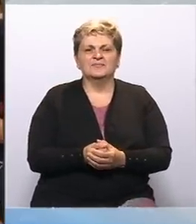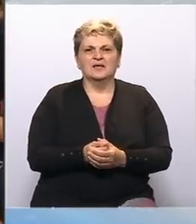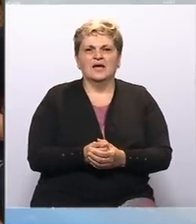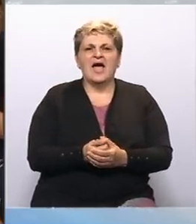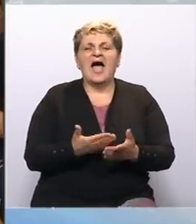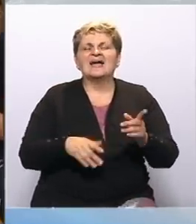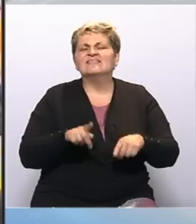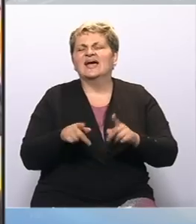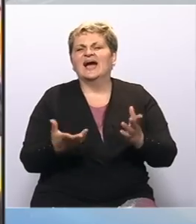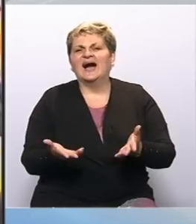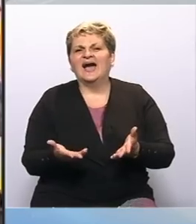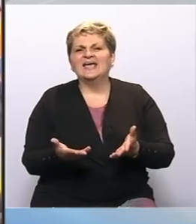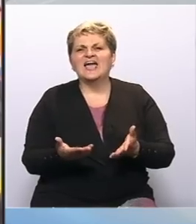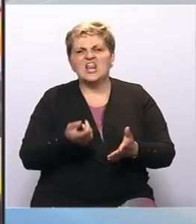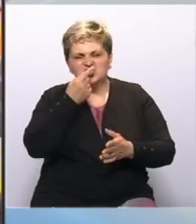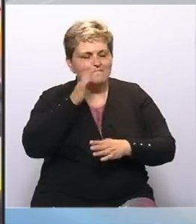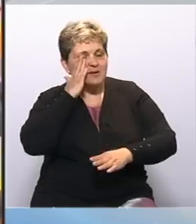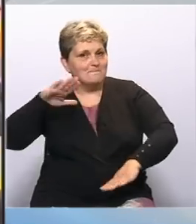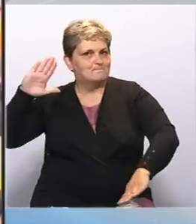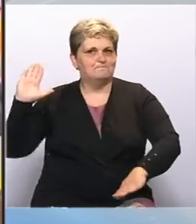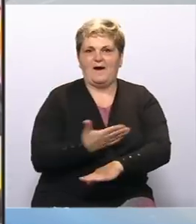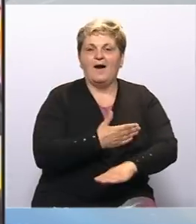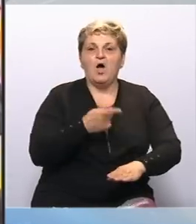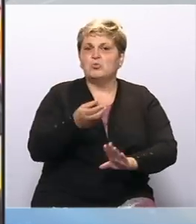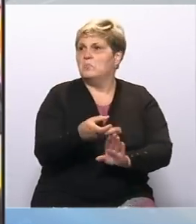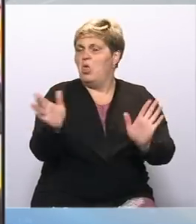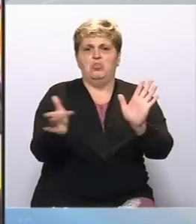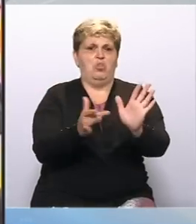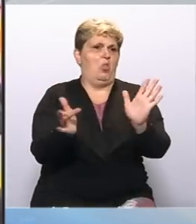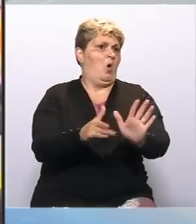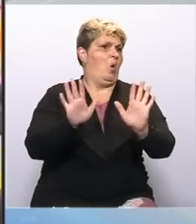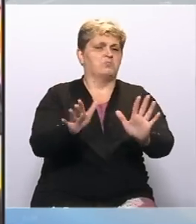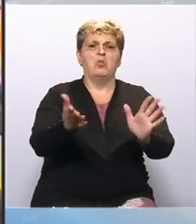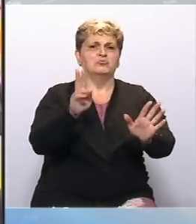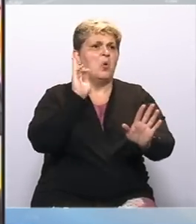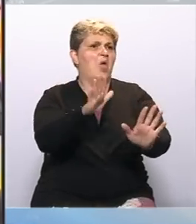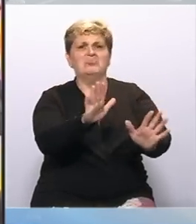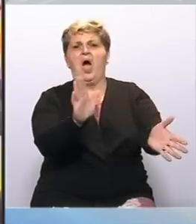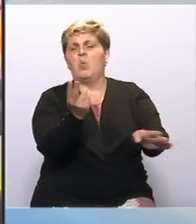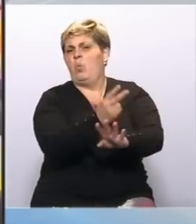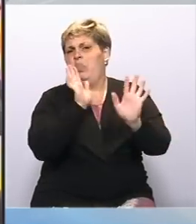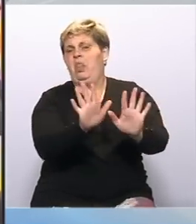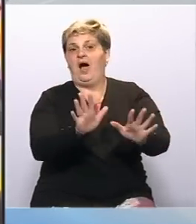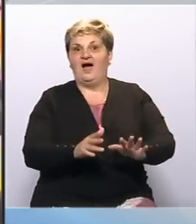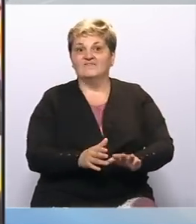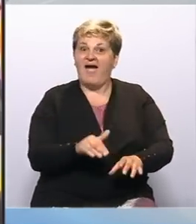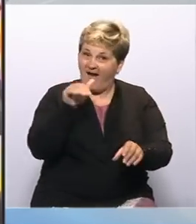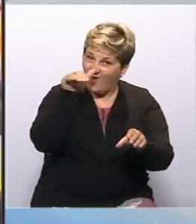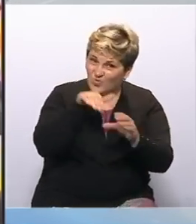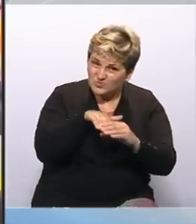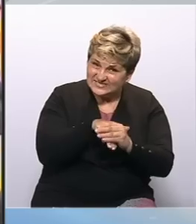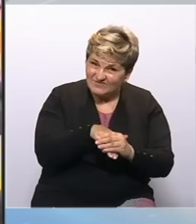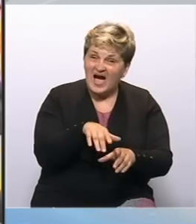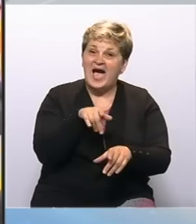jel, kad opali ženi šamar, pa to je kao prirodna, normalna stvar u svakom filmu malte ne bilo. E, suštinski se